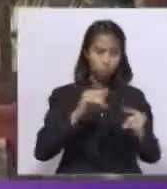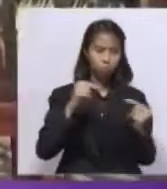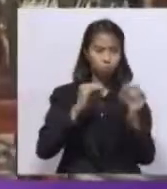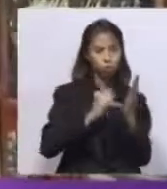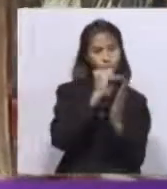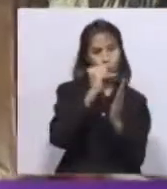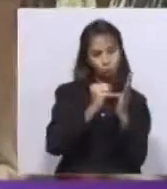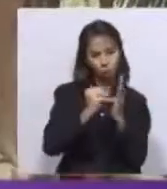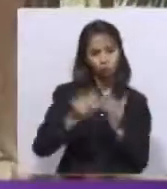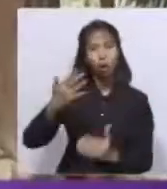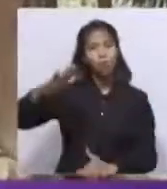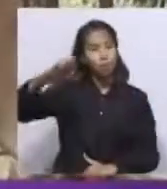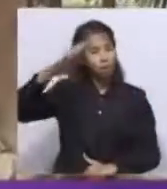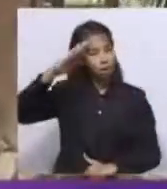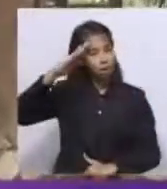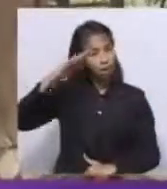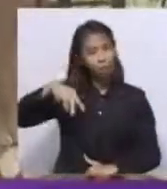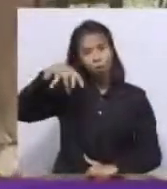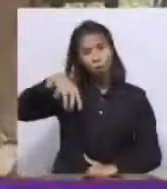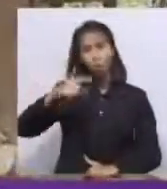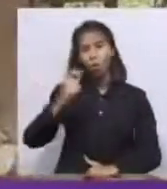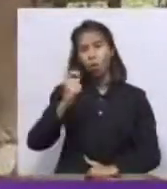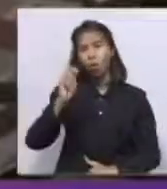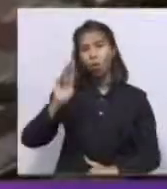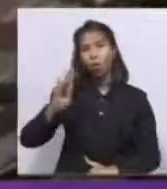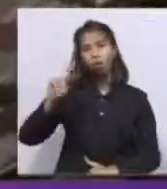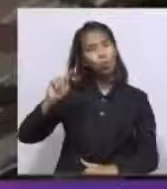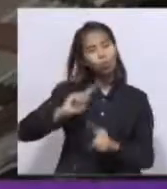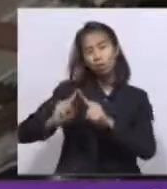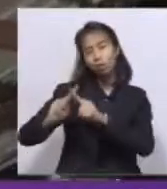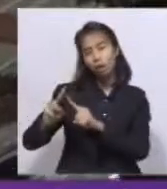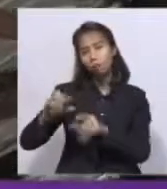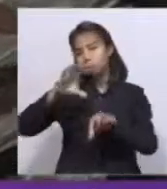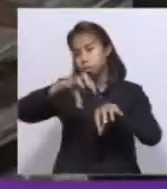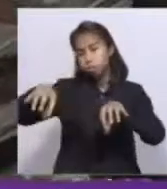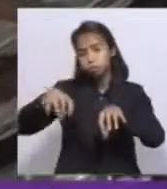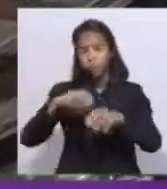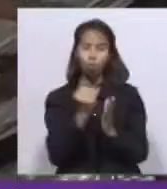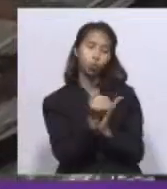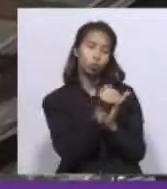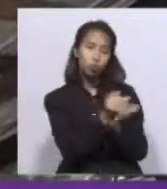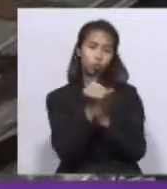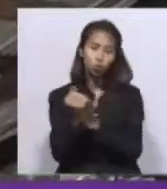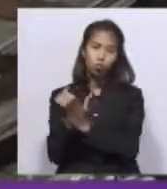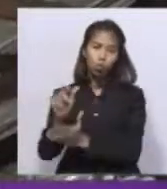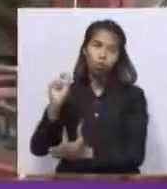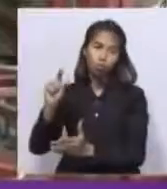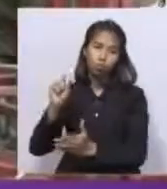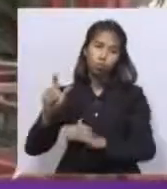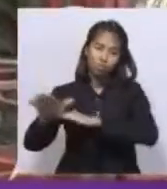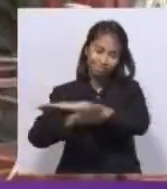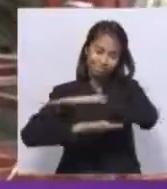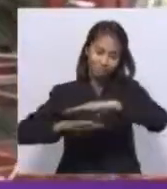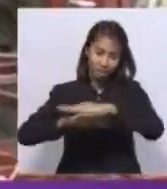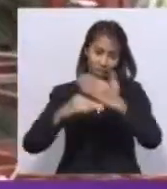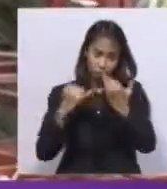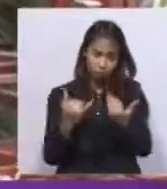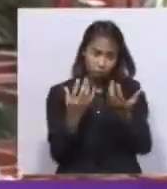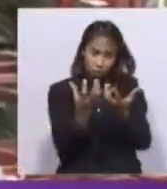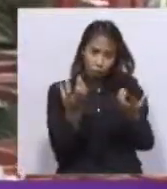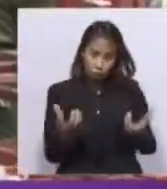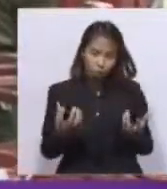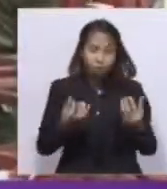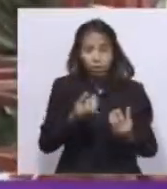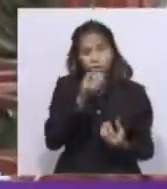ๆรวมทั้งหน่วยทหารองค์กรปกครองส่วนท้องถิ่นและหน่วยงานที่เกี่ยวข้องเร่งให้การช่วยเหลือผู้ประสบภัยในเบื้องต้นโดยแจกจ่าย